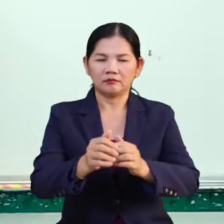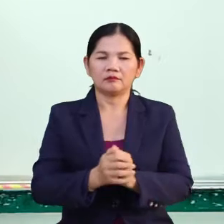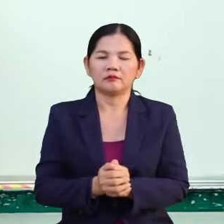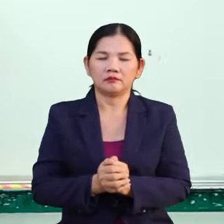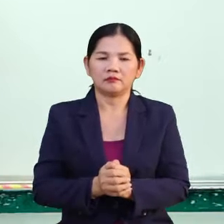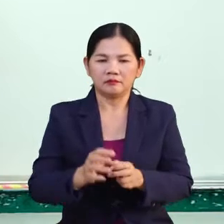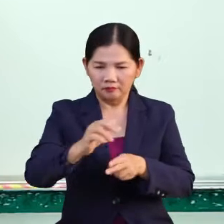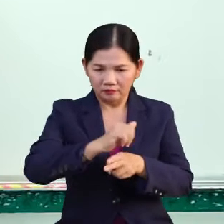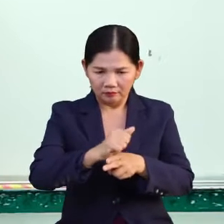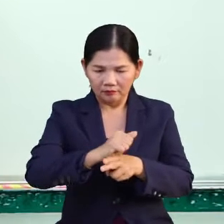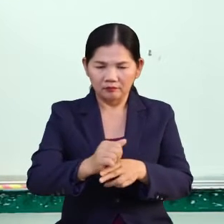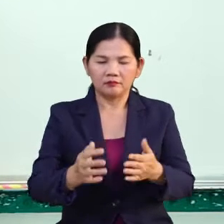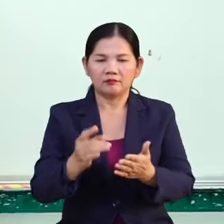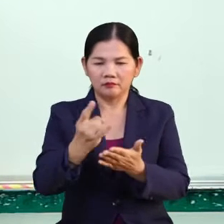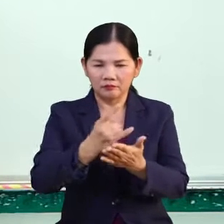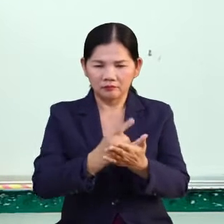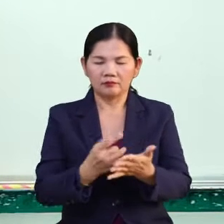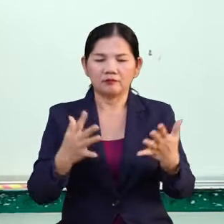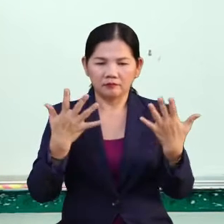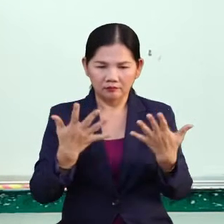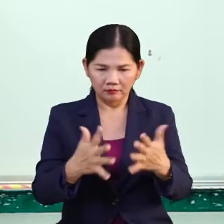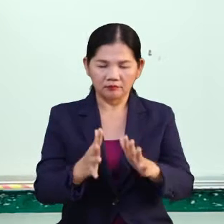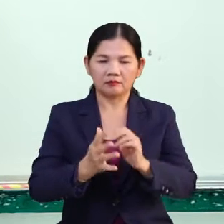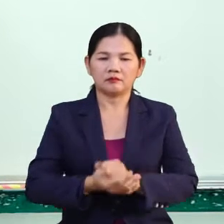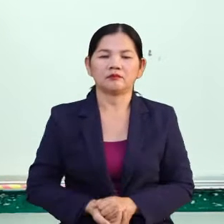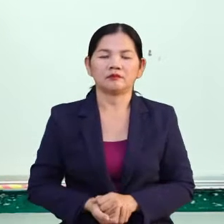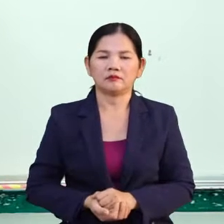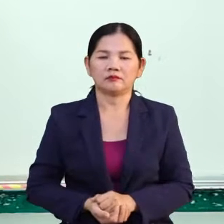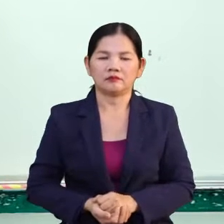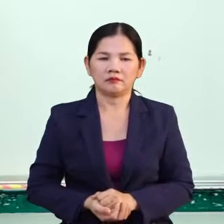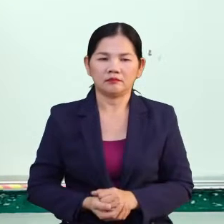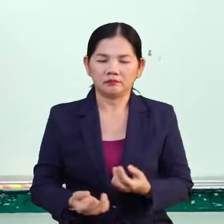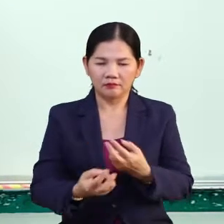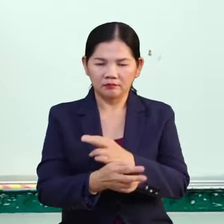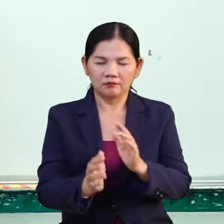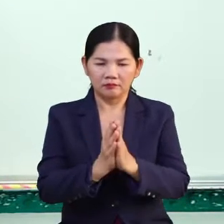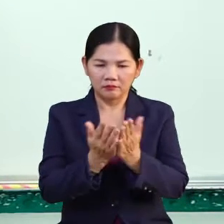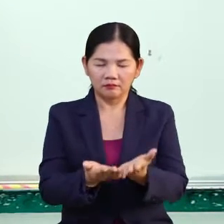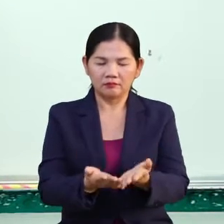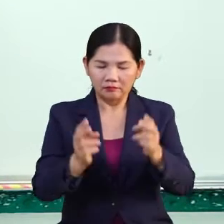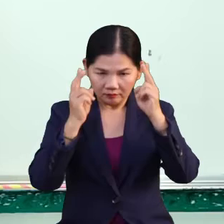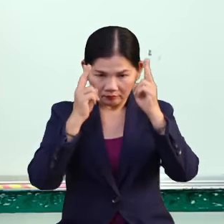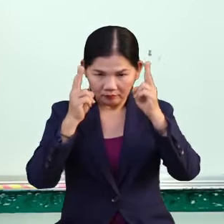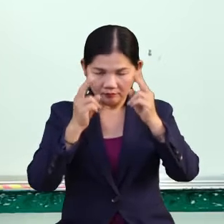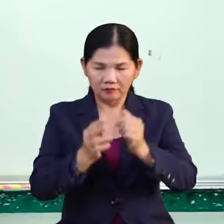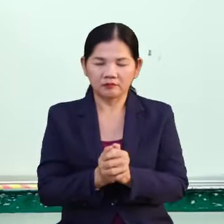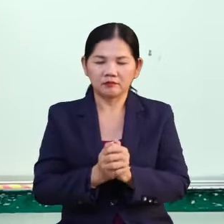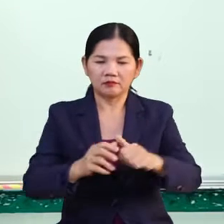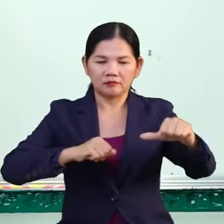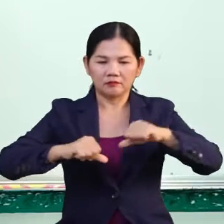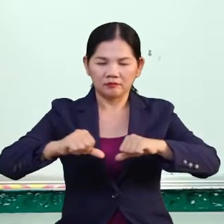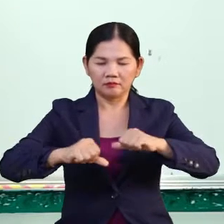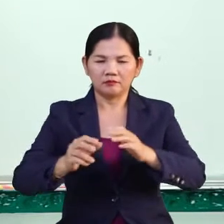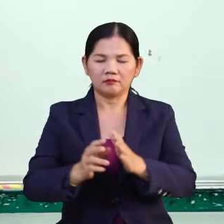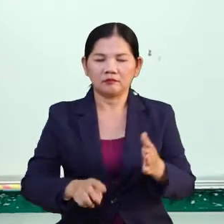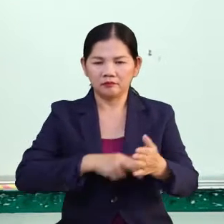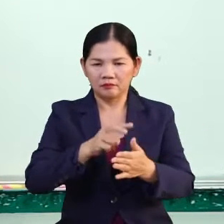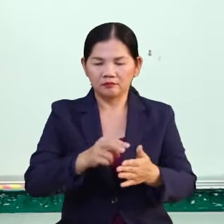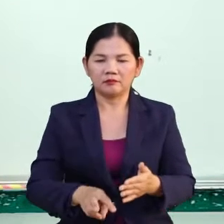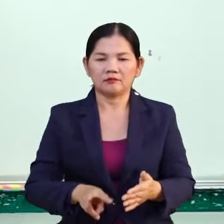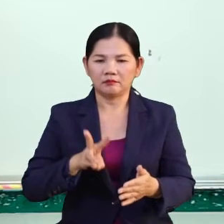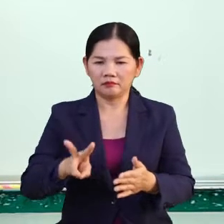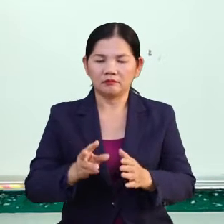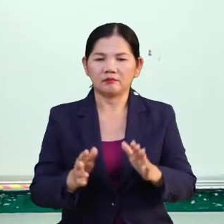ចាអនុវត្តលំហាត់នៃមេរៀនរបស់យើងទាំងអស់គ្នាណាកូនណាចាឥឡូវកូនត្រៀមសៀវភៅសិក្សាគោលចាវិទ្យាសាស្ត្រសិក្សាសង្គមថ្នាក់ទី3